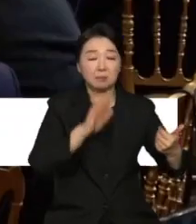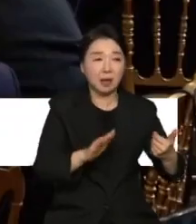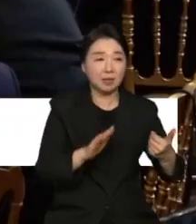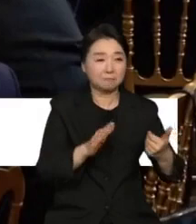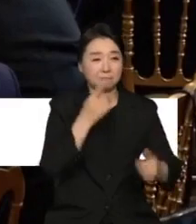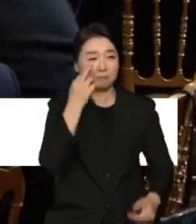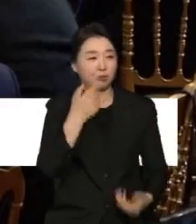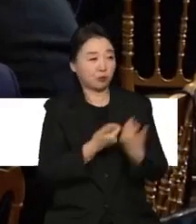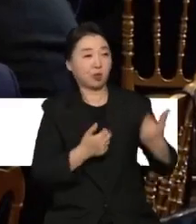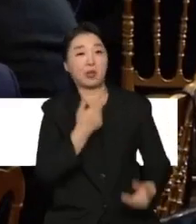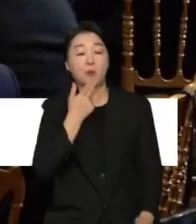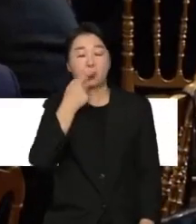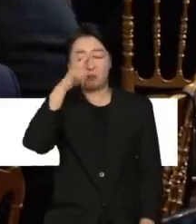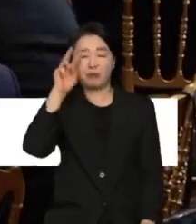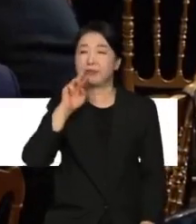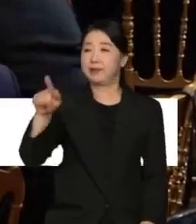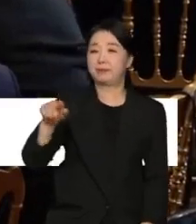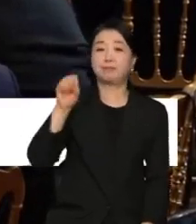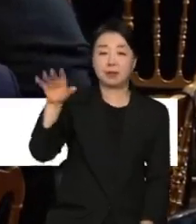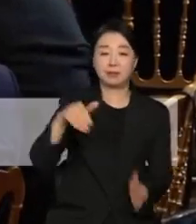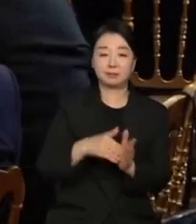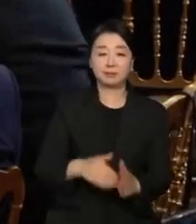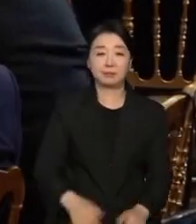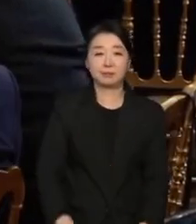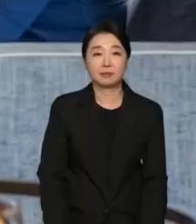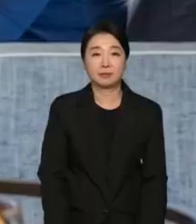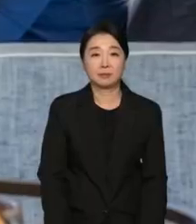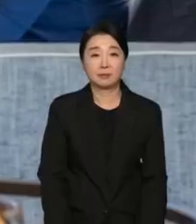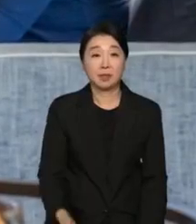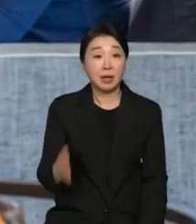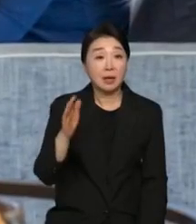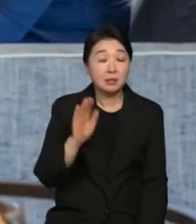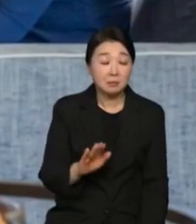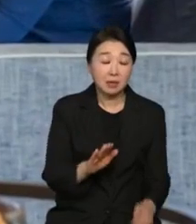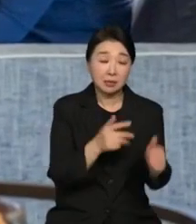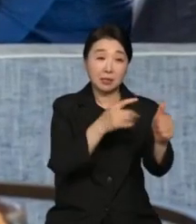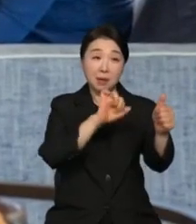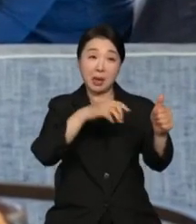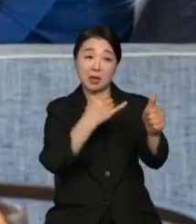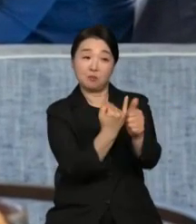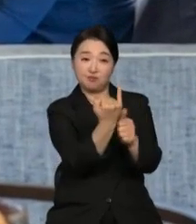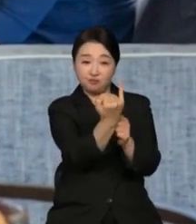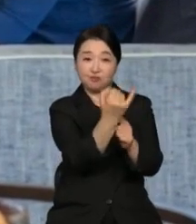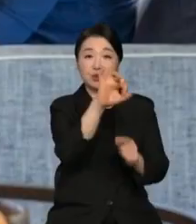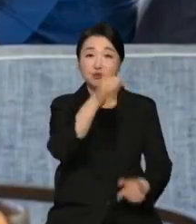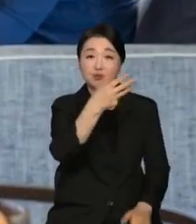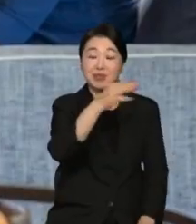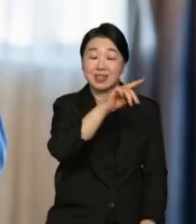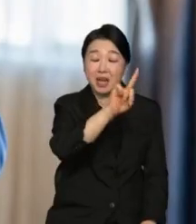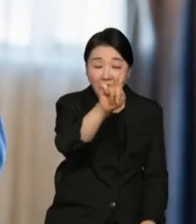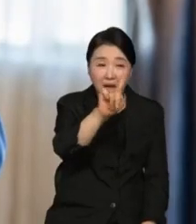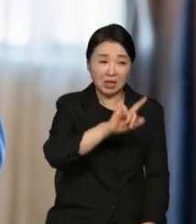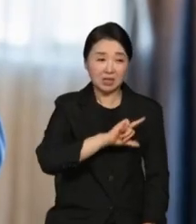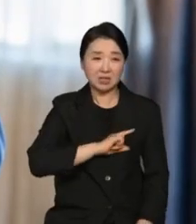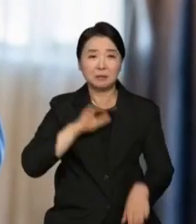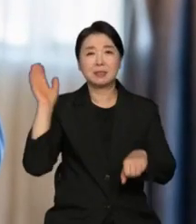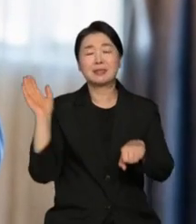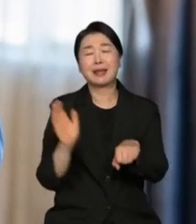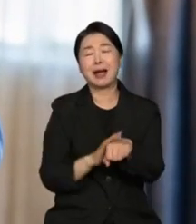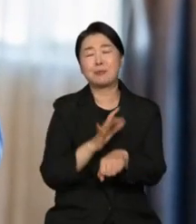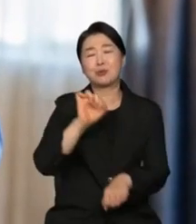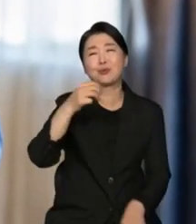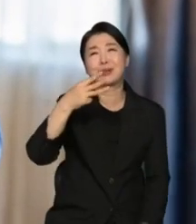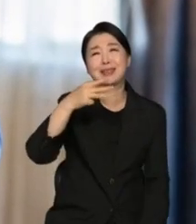것이라며 푸틴이 틀렸다고 말했습니다. 하지만 나발리의 부인 율리아 나발라야의 이름을 잘못